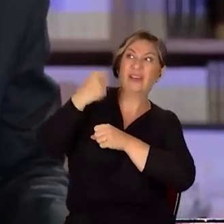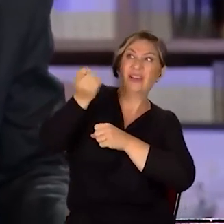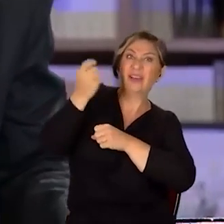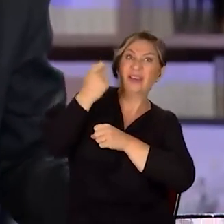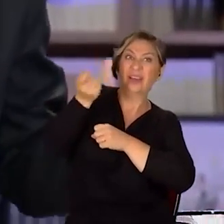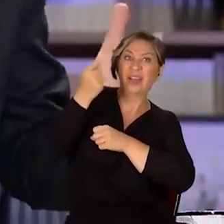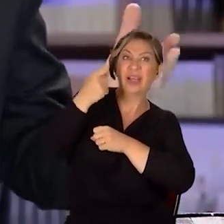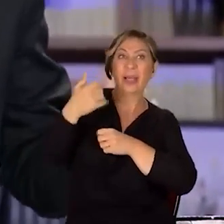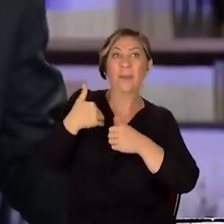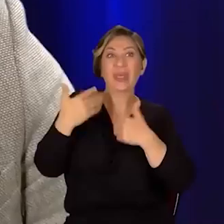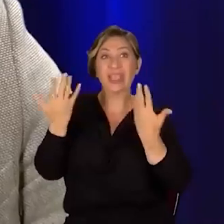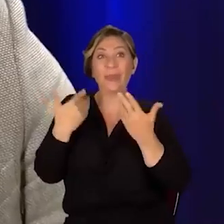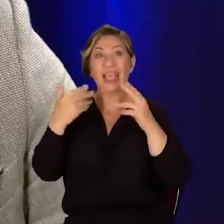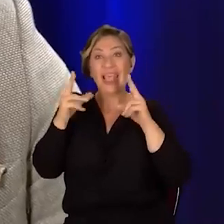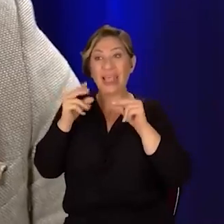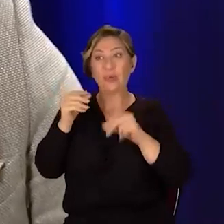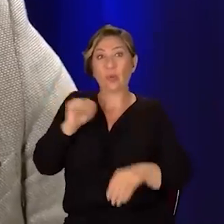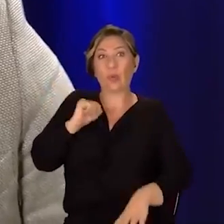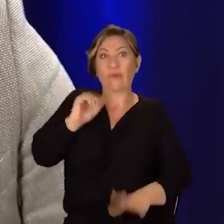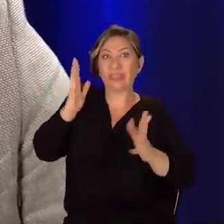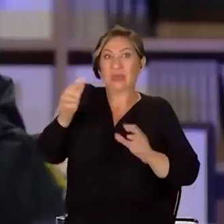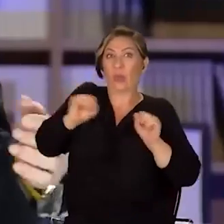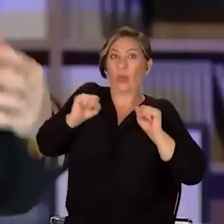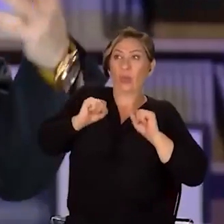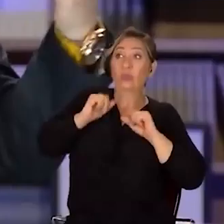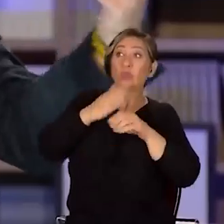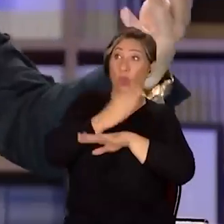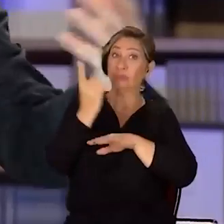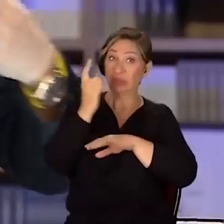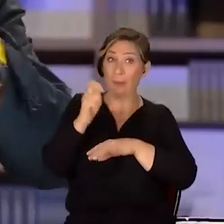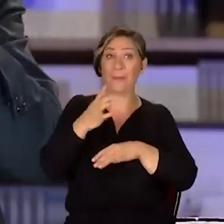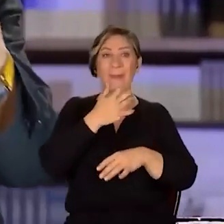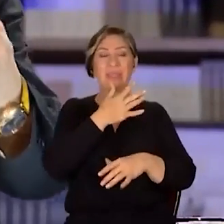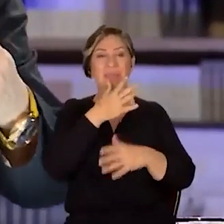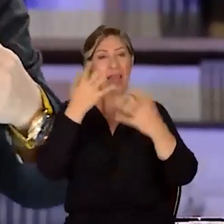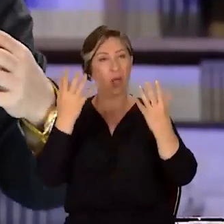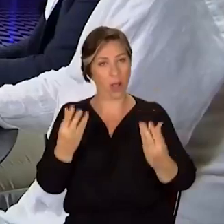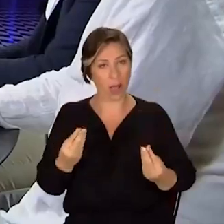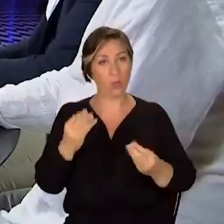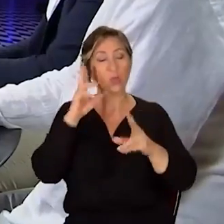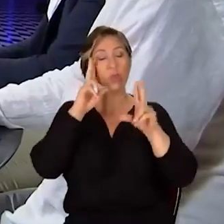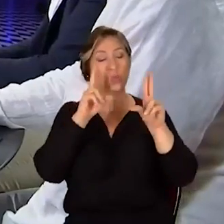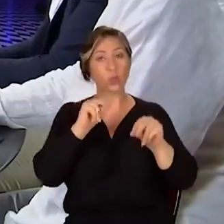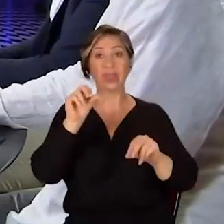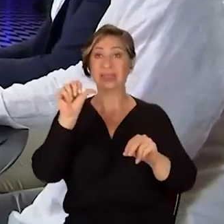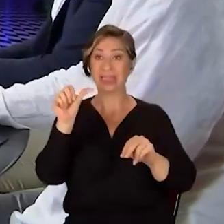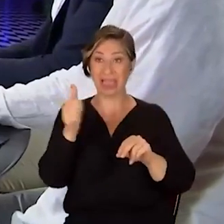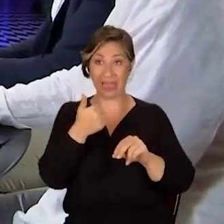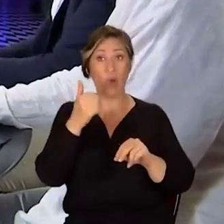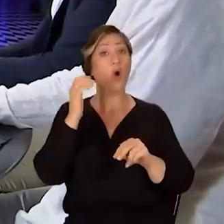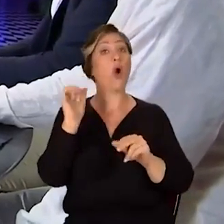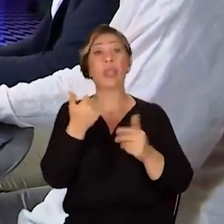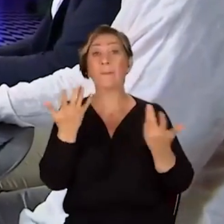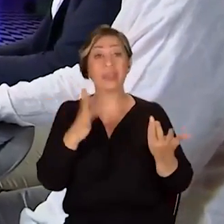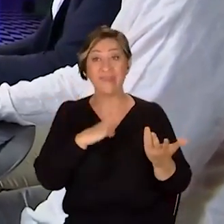şeyi anlattı. Ben tabii yeteri kadar korktum. Aslında doğru bir şey yapıyor. Bilimsel olarak uykunun değerini,